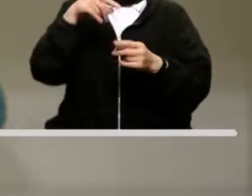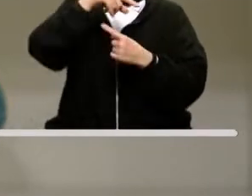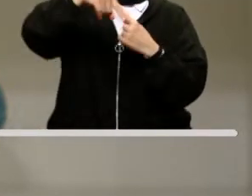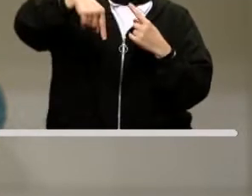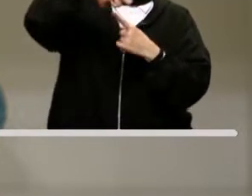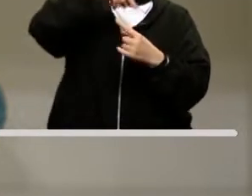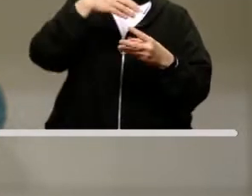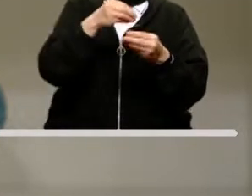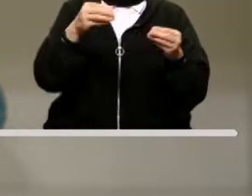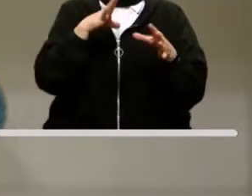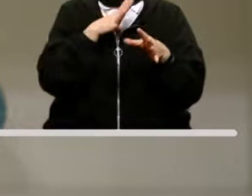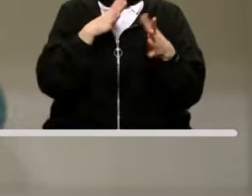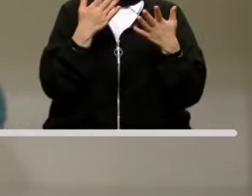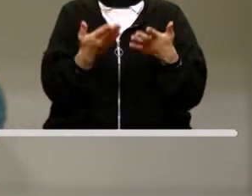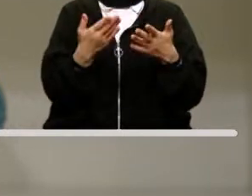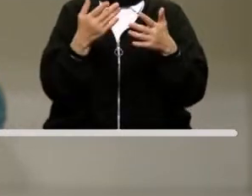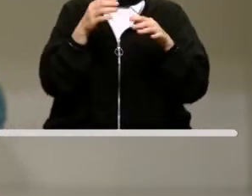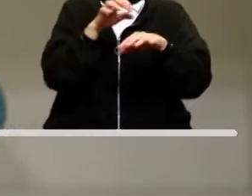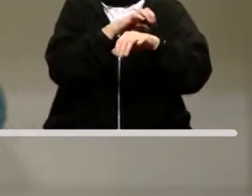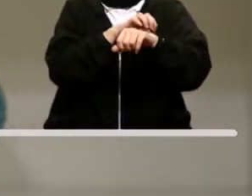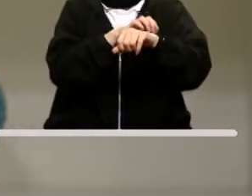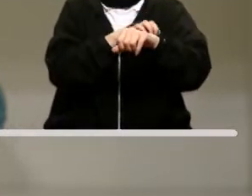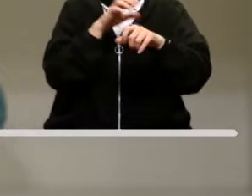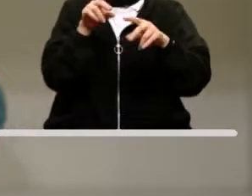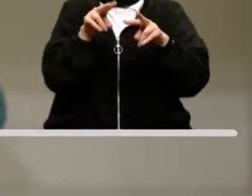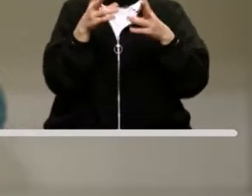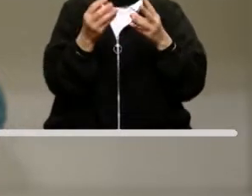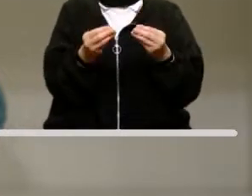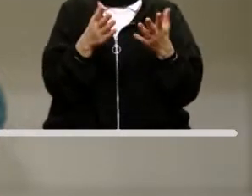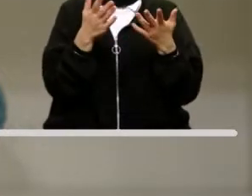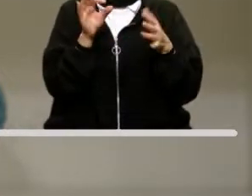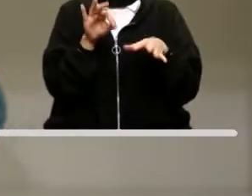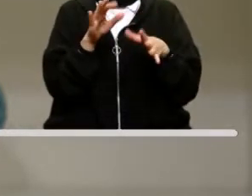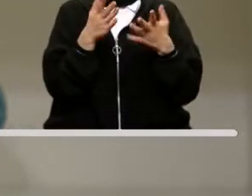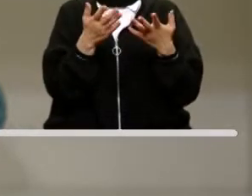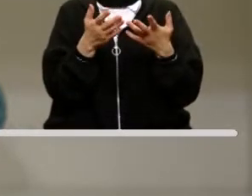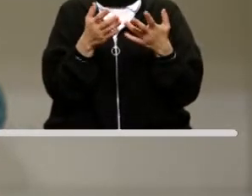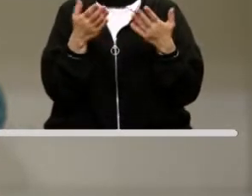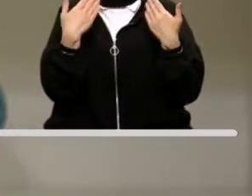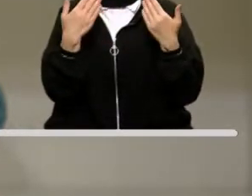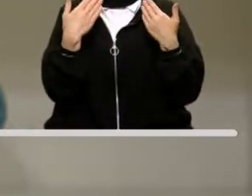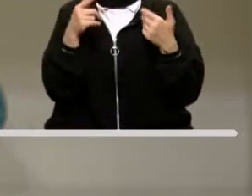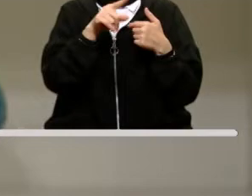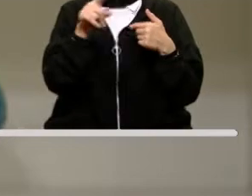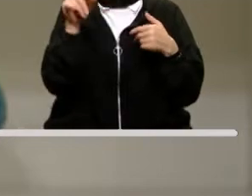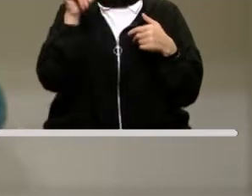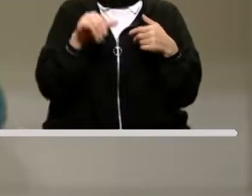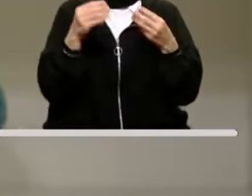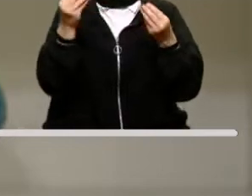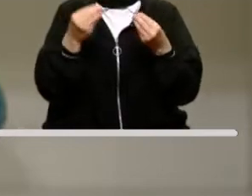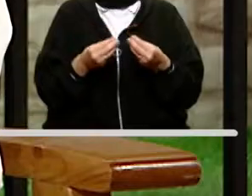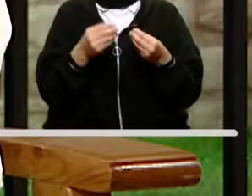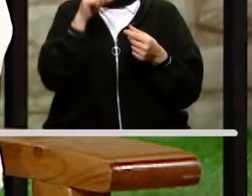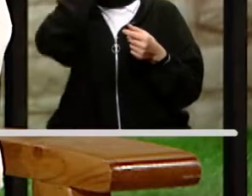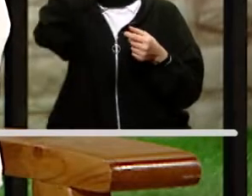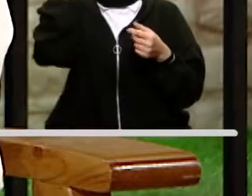aldım. O alerji durumu mevsim geçişlerinden dolayı hem de havalar hala ama siz de hak vereceksiniz zannediyorum. Yani yaz aylarına